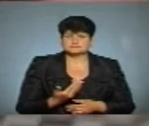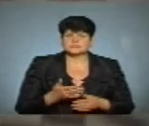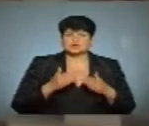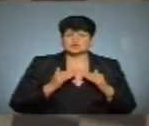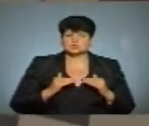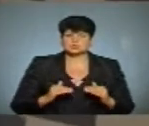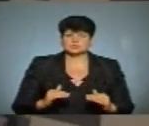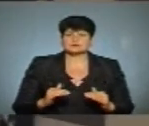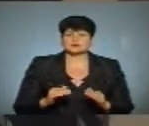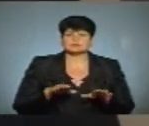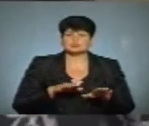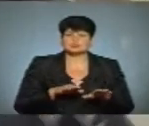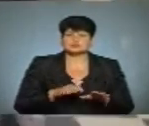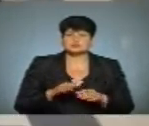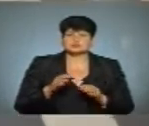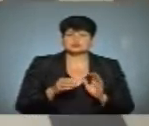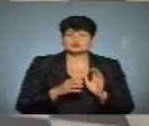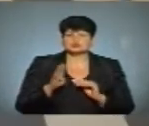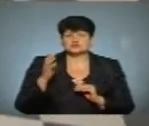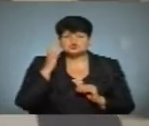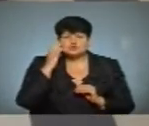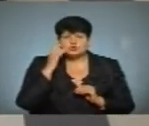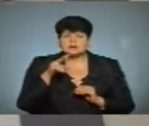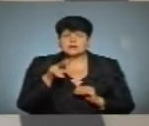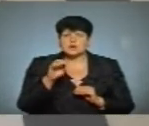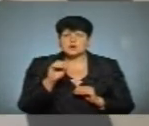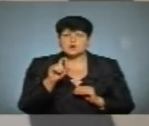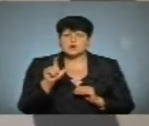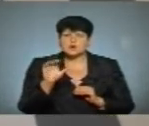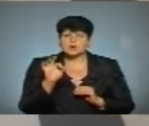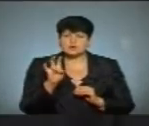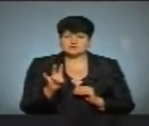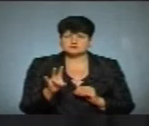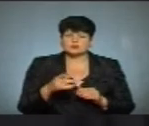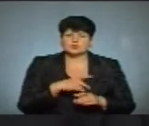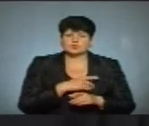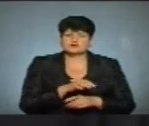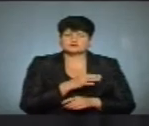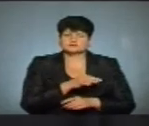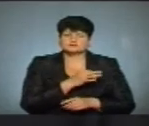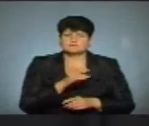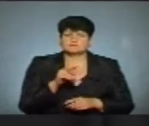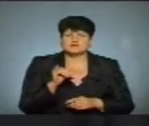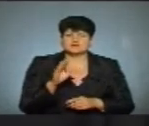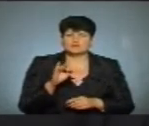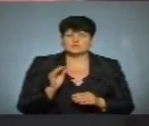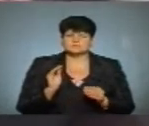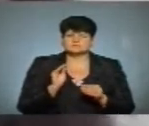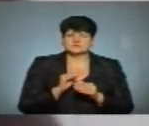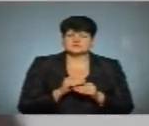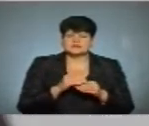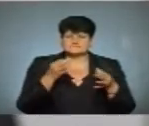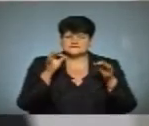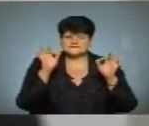Олесі Поліщук пошита із чорного льону. Вона складається із корсету та спідниці, рукави розшиті півоніями. Образ доповнює вінок